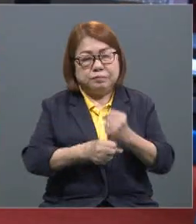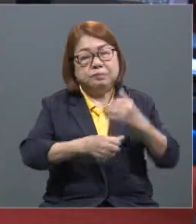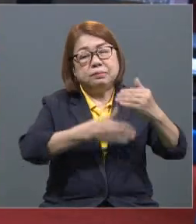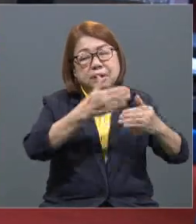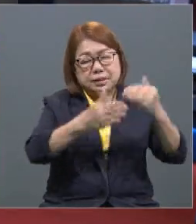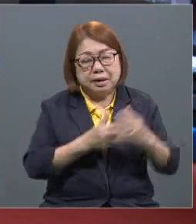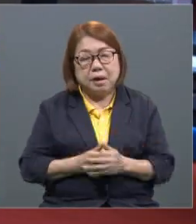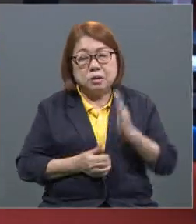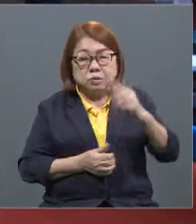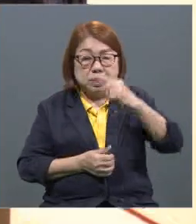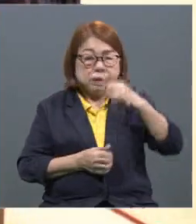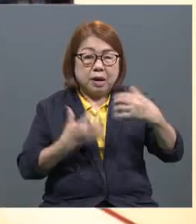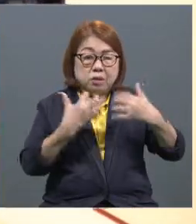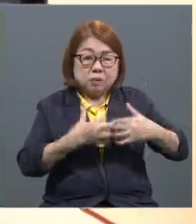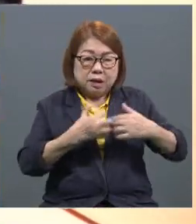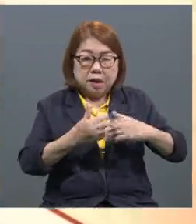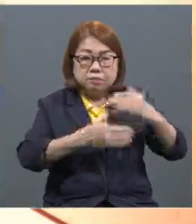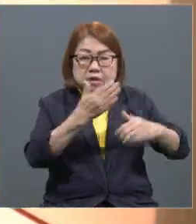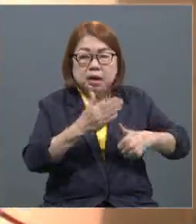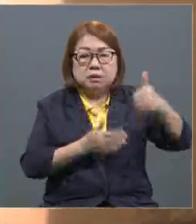อุตสาหกรรมไทยต่อไปครับ